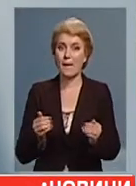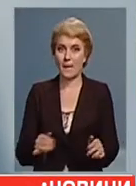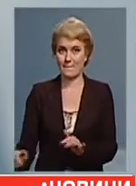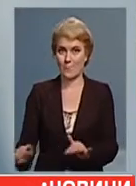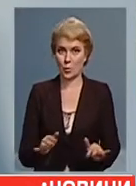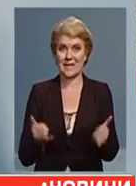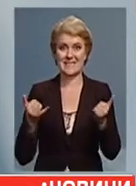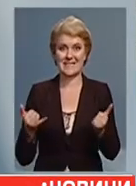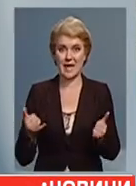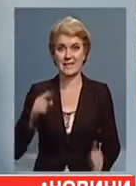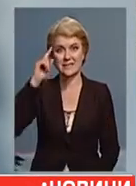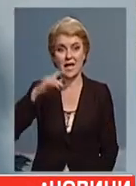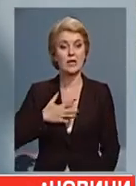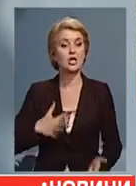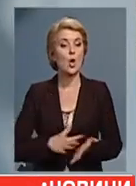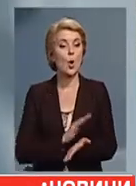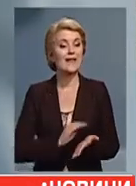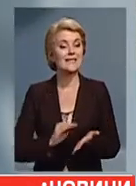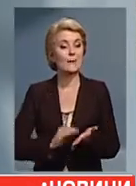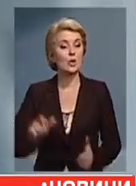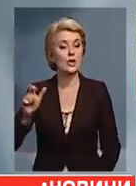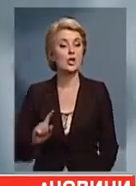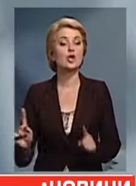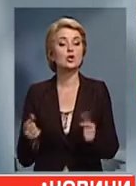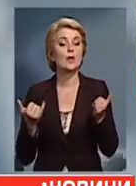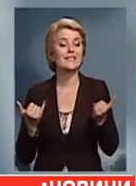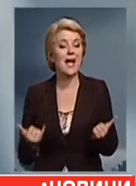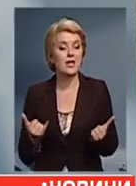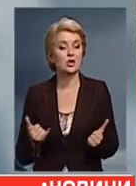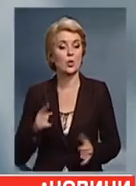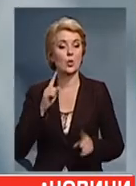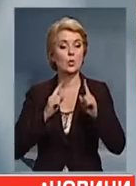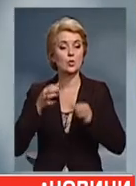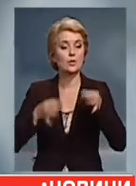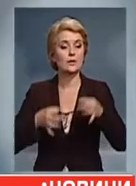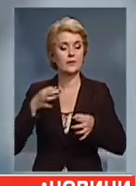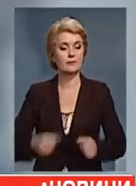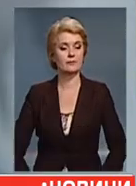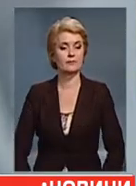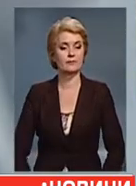на прямому зв'язку зі студією. Що на цю мить у суді, Григорію?